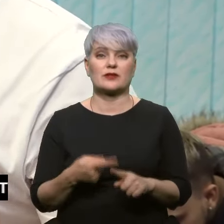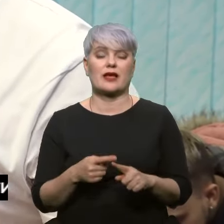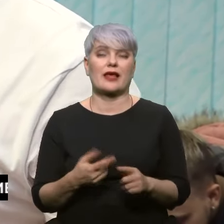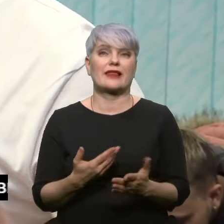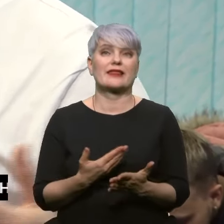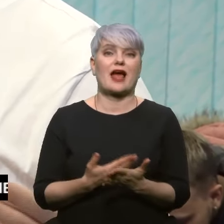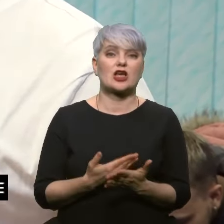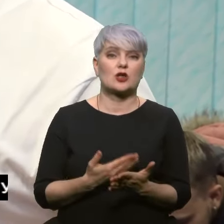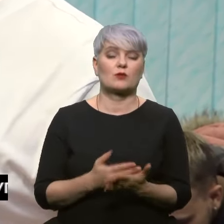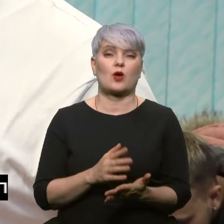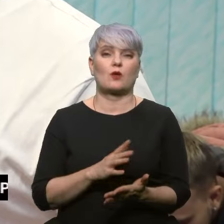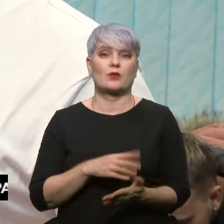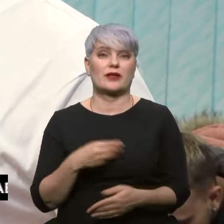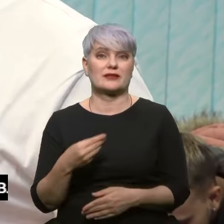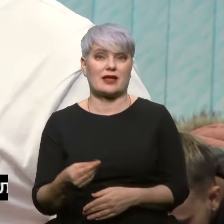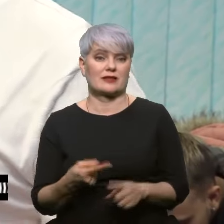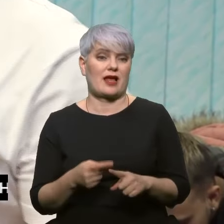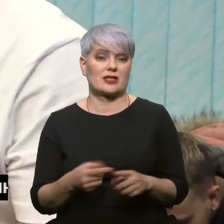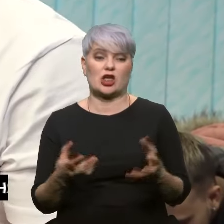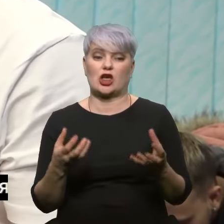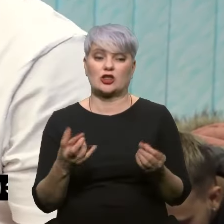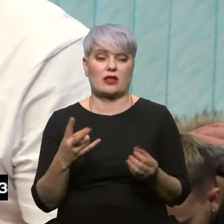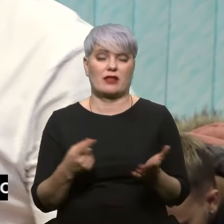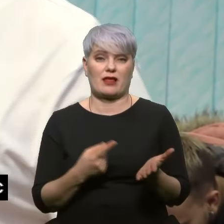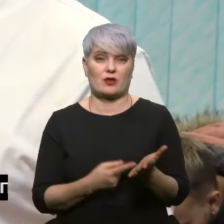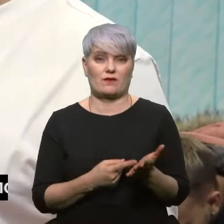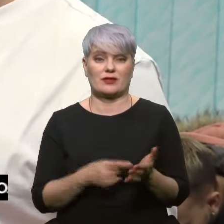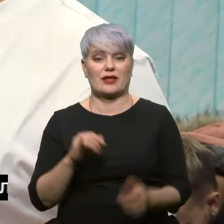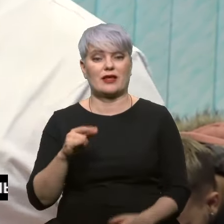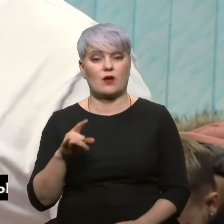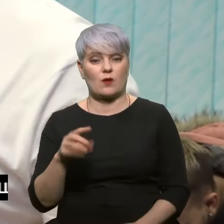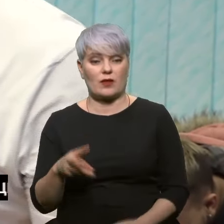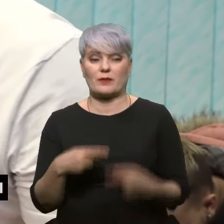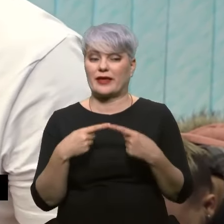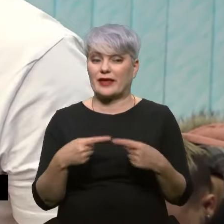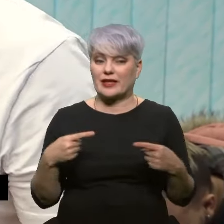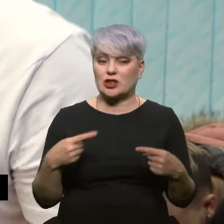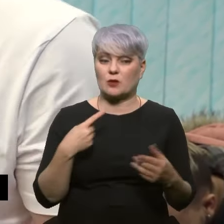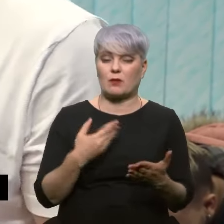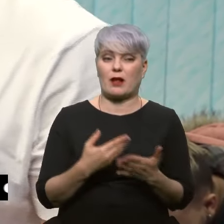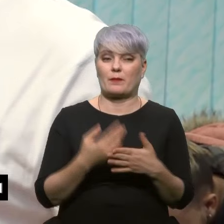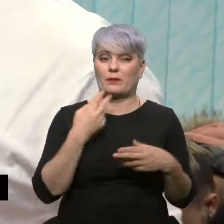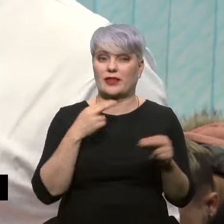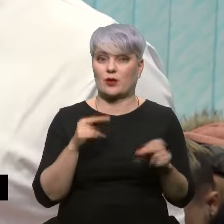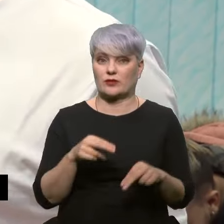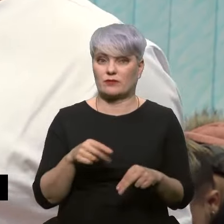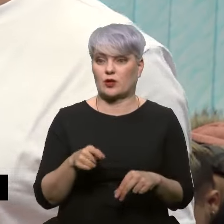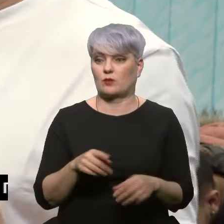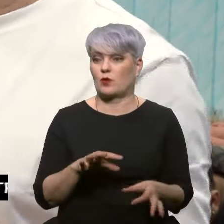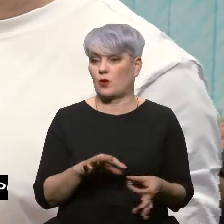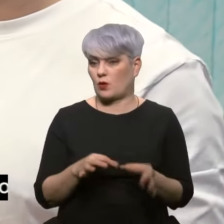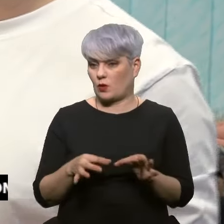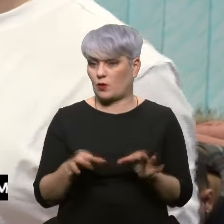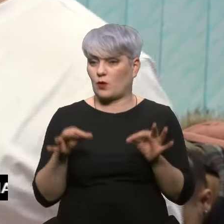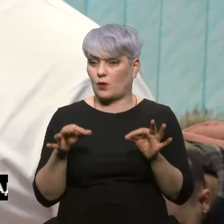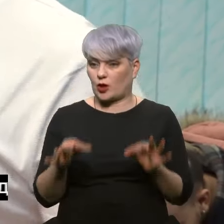були задані, що ще не доведено. Не тільки Ігорем, але ще й іншими підозрюваними також. Тому логічно було